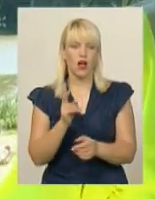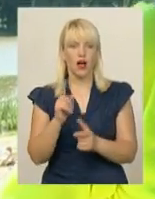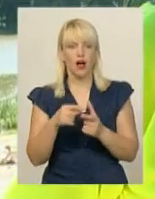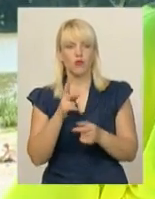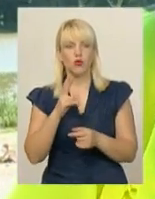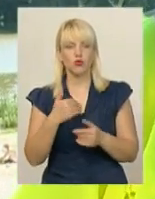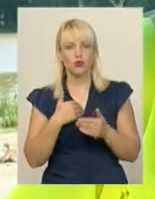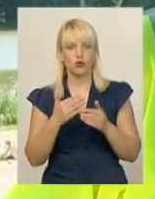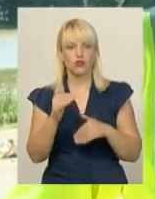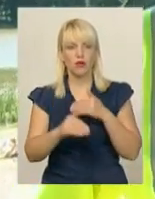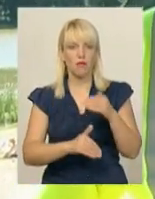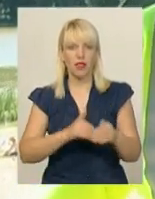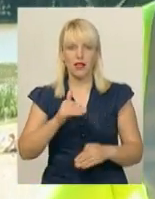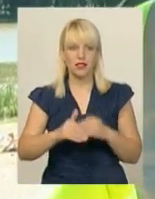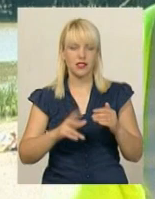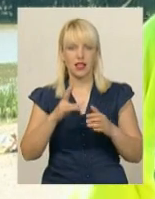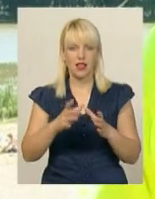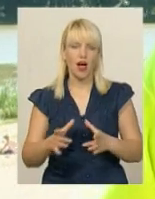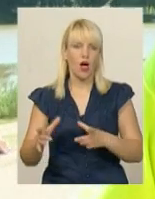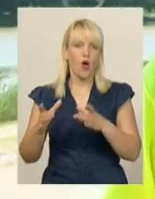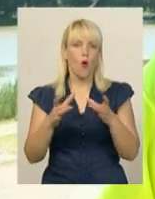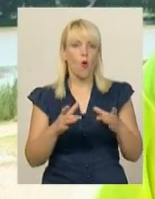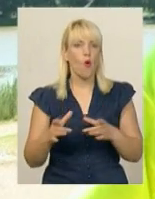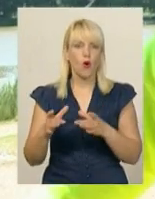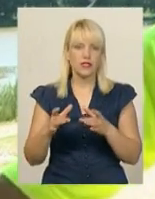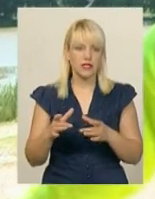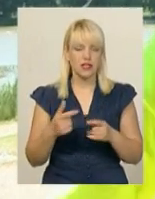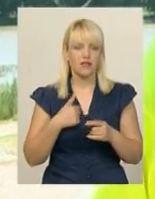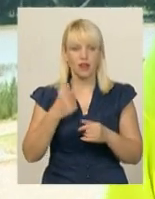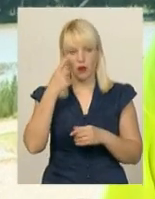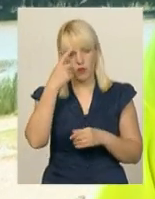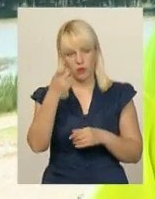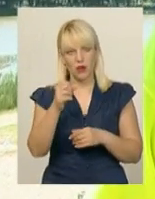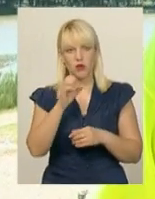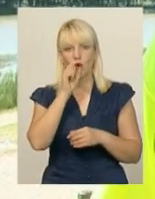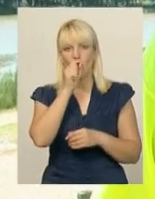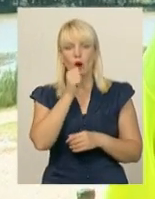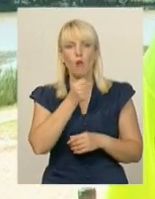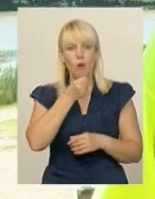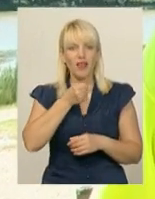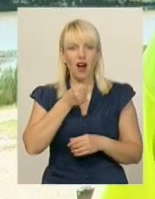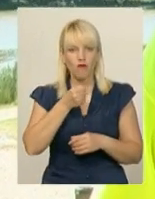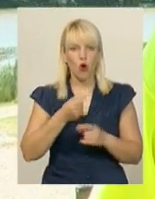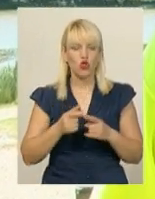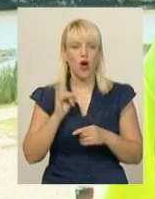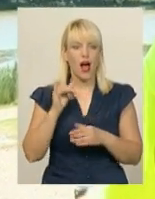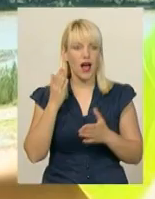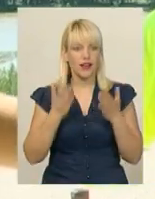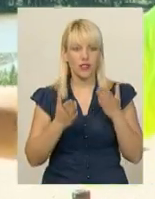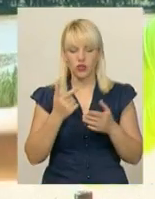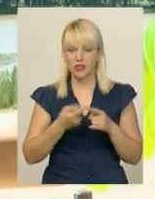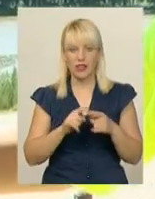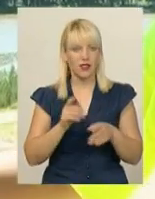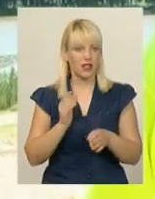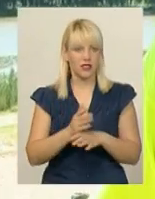острів, пливти на острів, тоді я їх попереджую по мегафону. Якщо це не діє, я визиваю